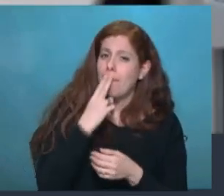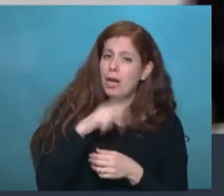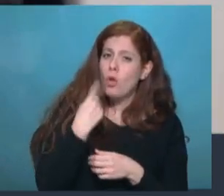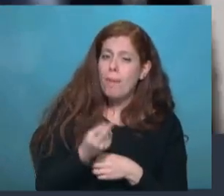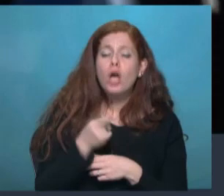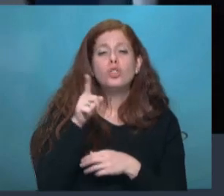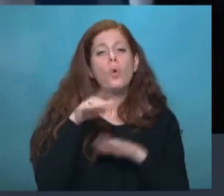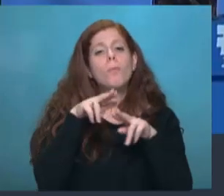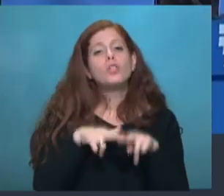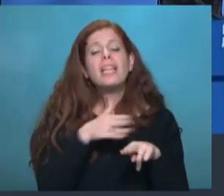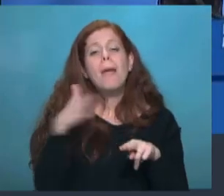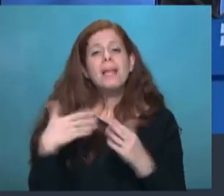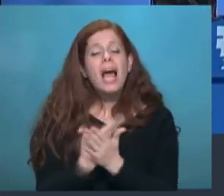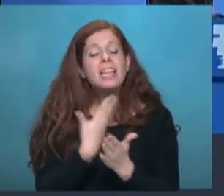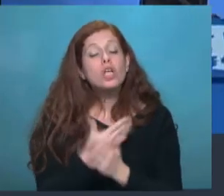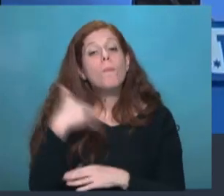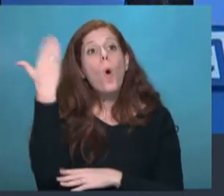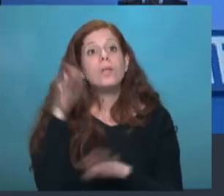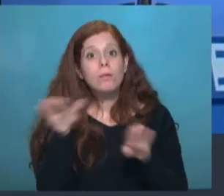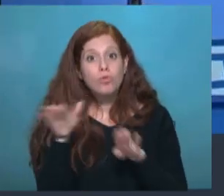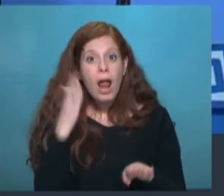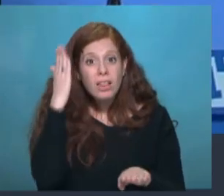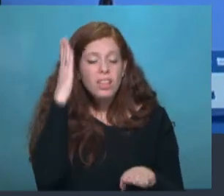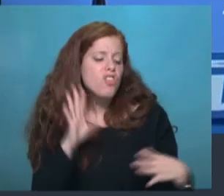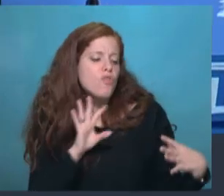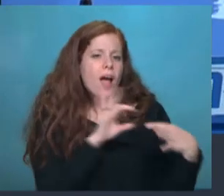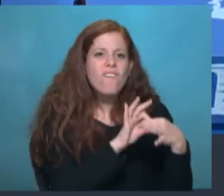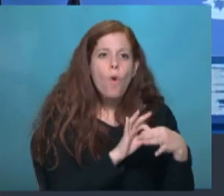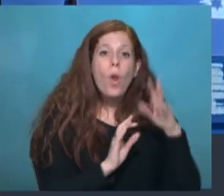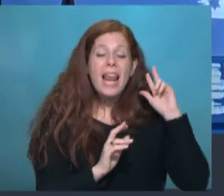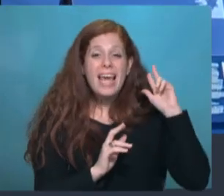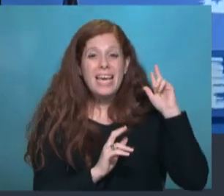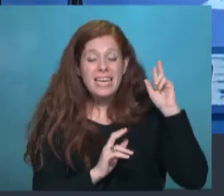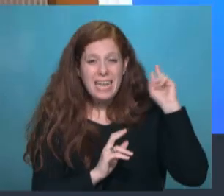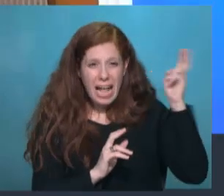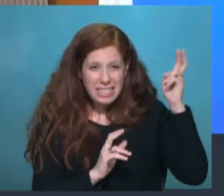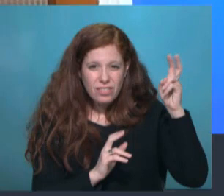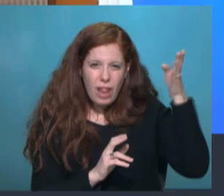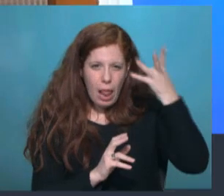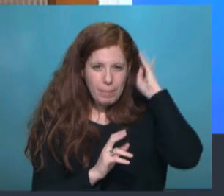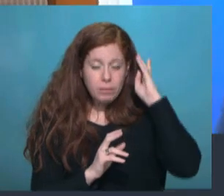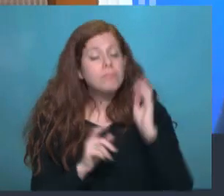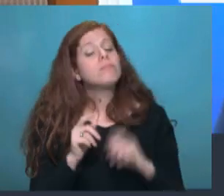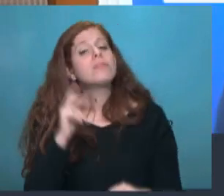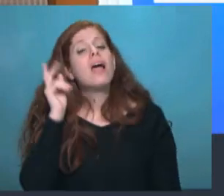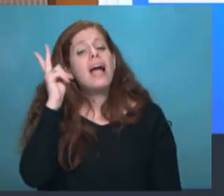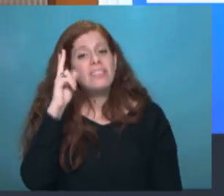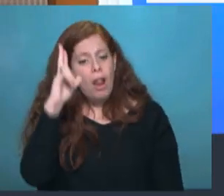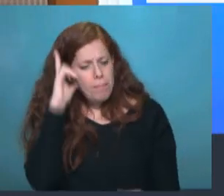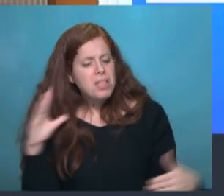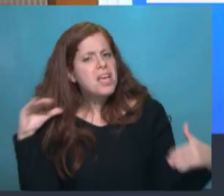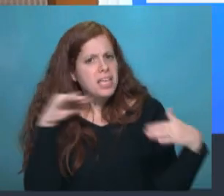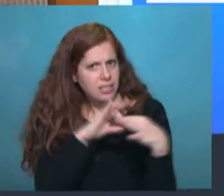מחוץ לממשלה העתידית ויחבור אל גנץ ולפיד. לפיד וגנץ ייכנסו לממשלה כממשלת שלום